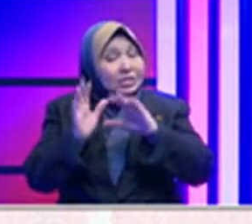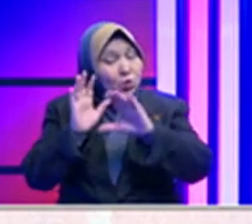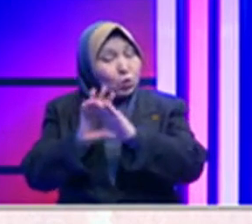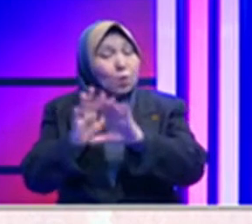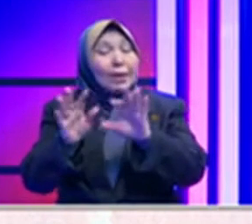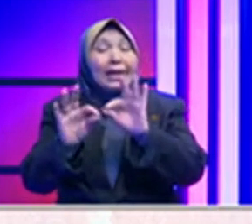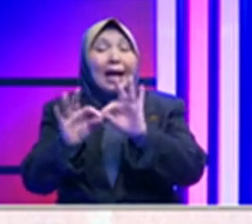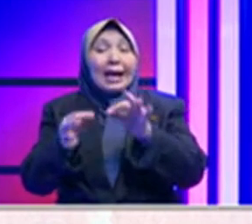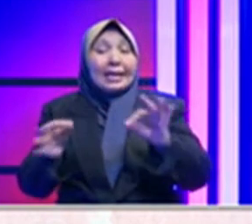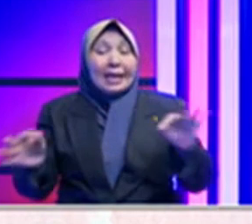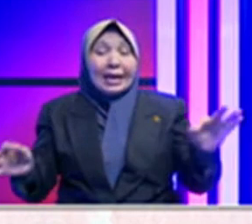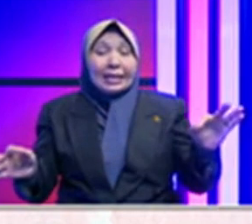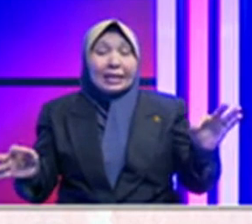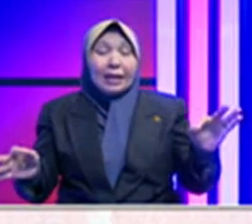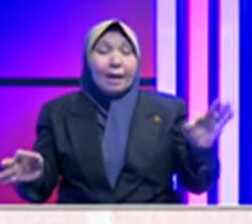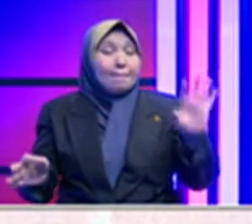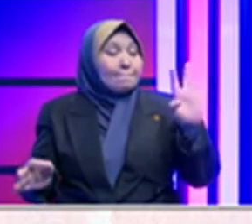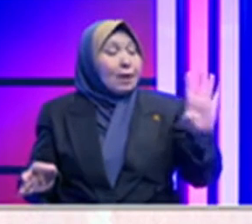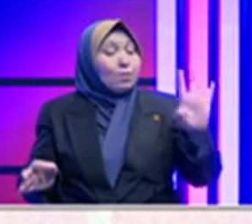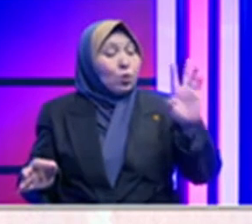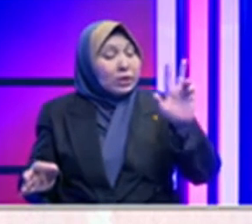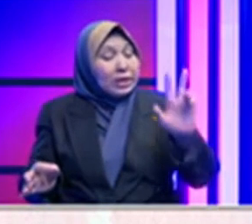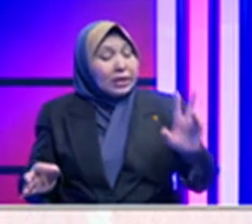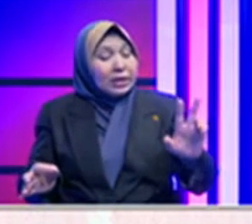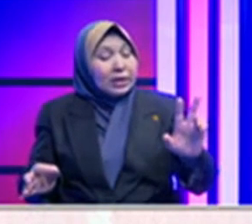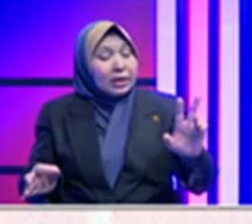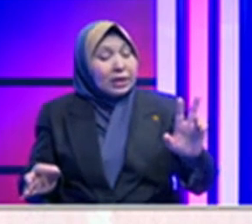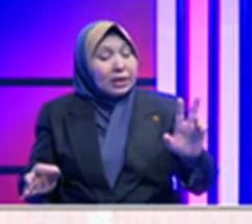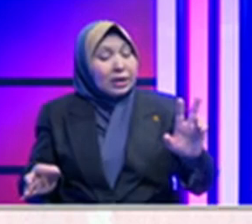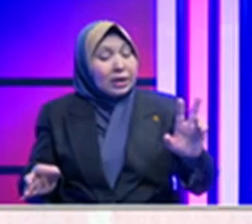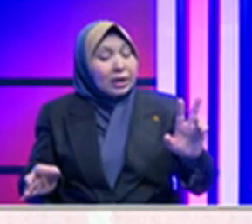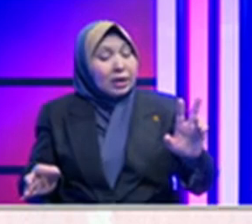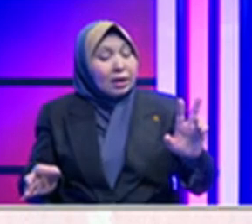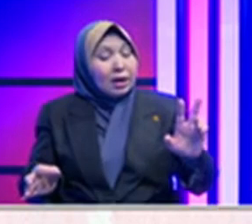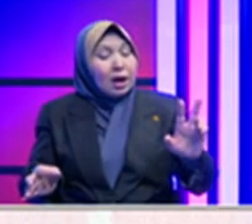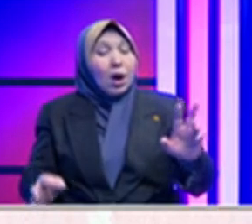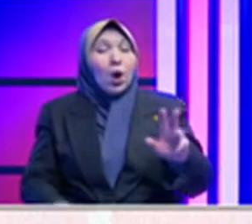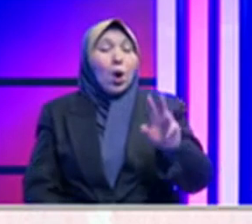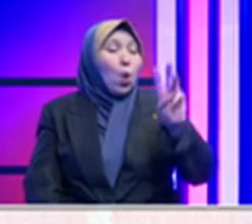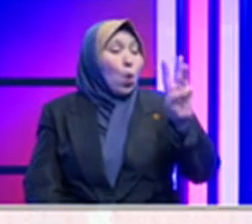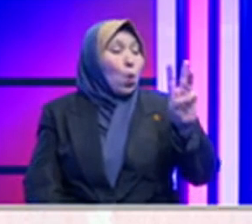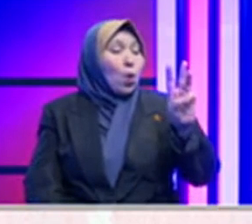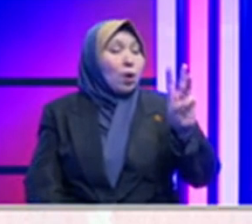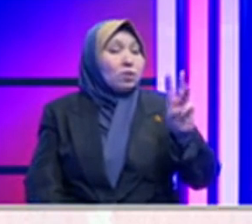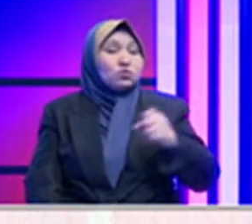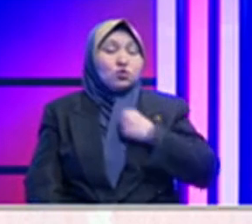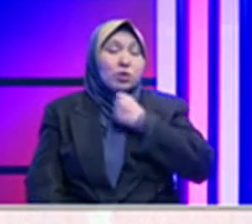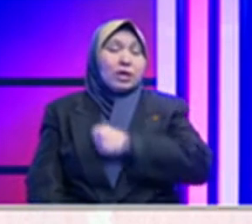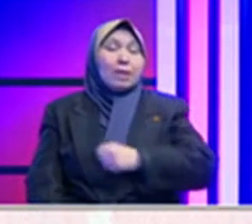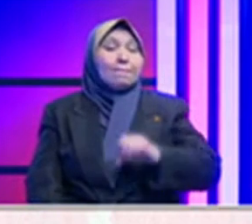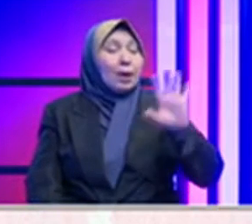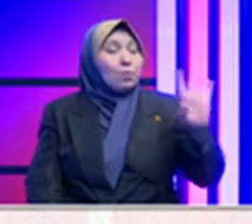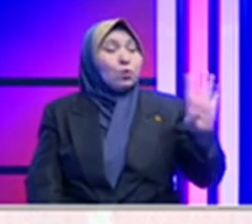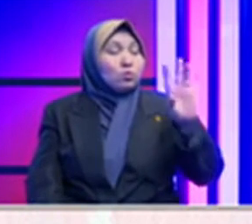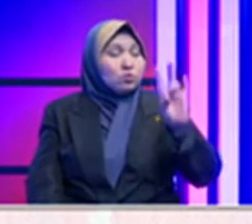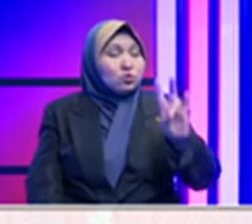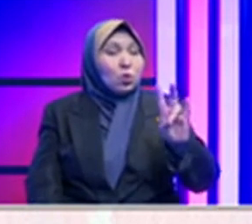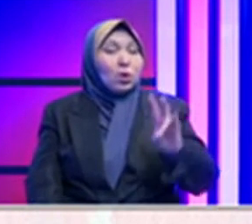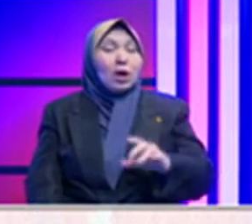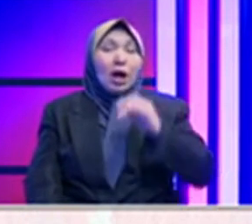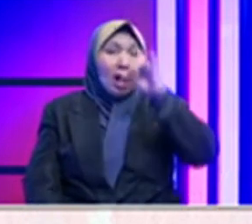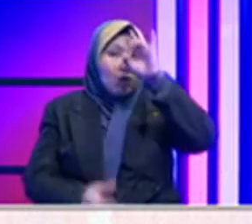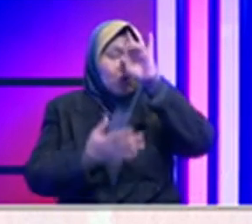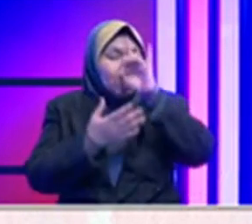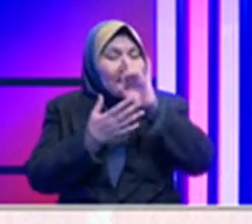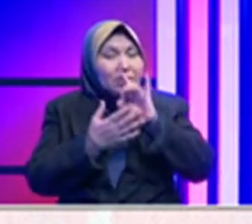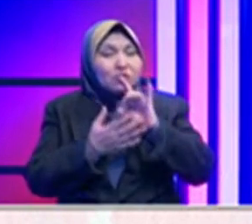ayat yang ke-43 contohnya warna 4547 ambulans